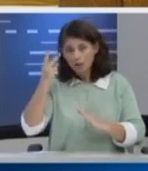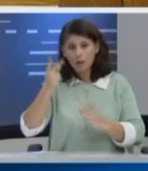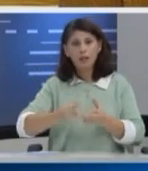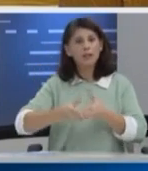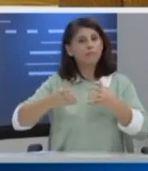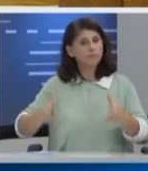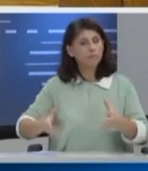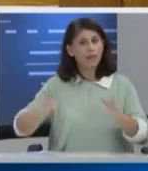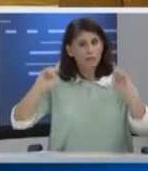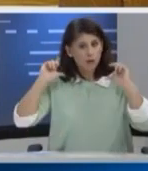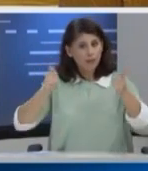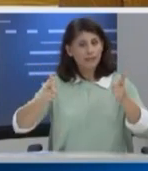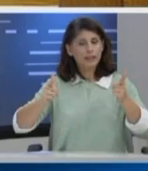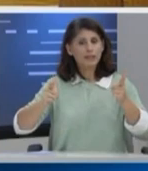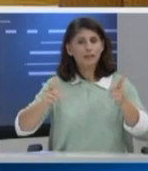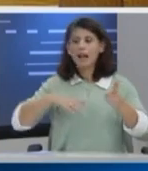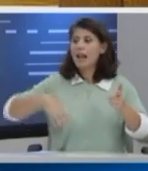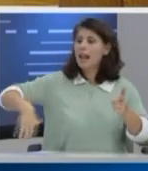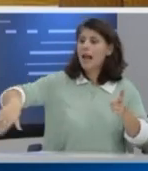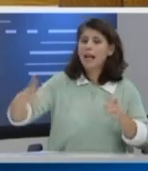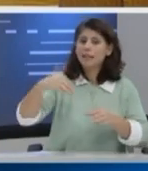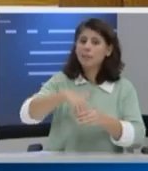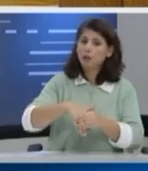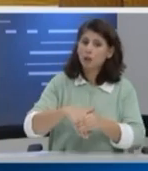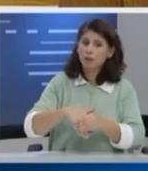τη διεύρυνση της δημοκρατίας και της λαϊκής συμμετοχής.